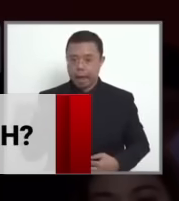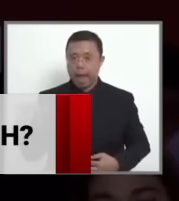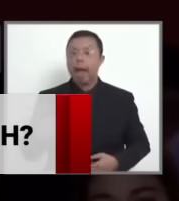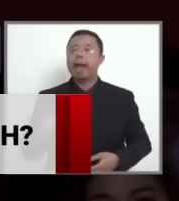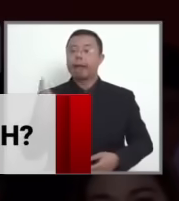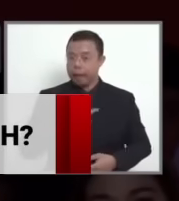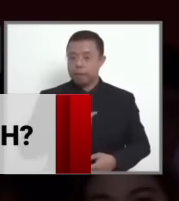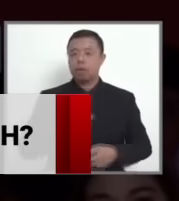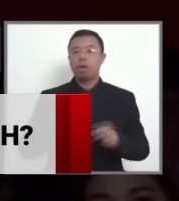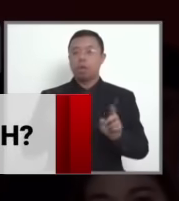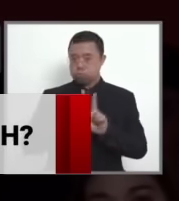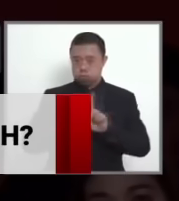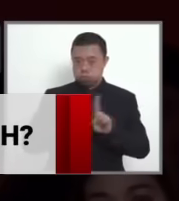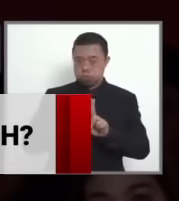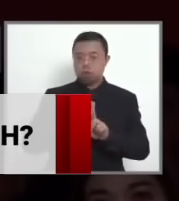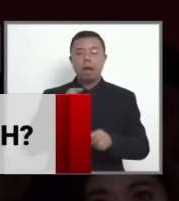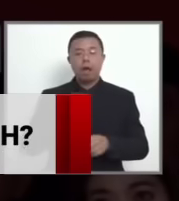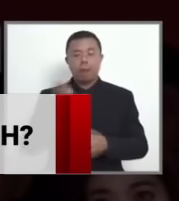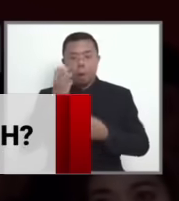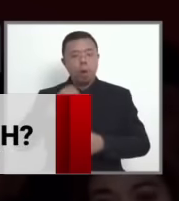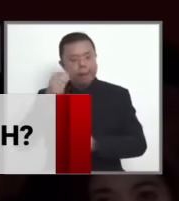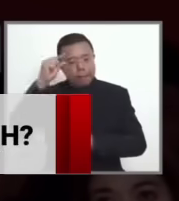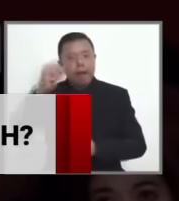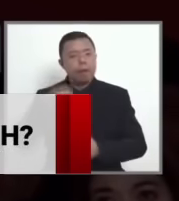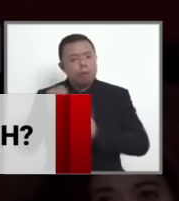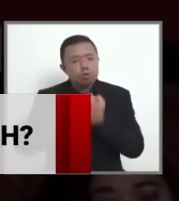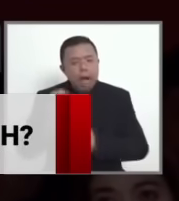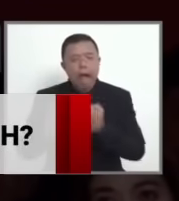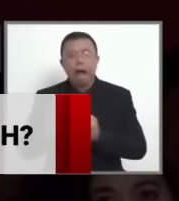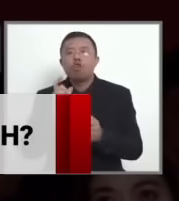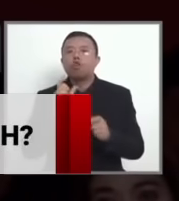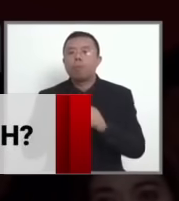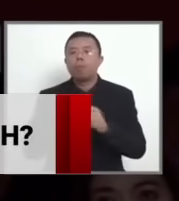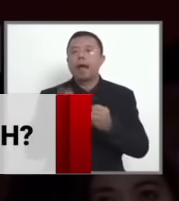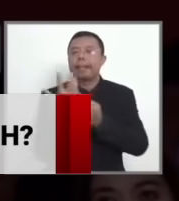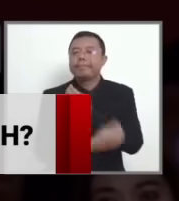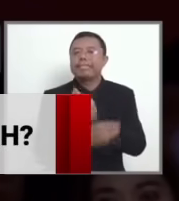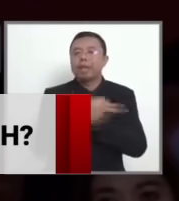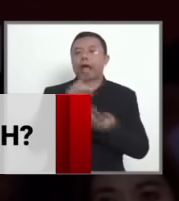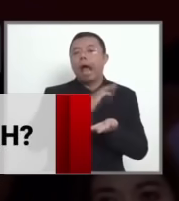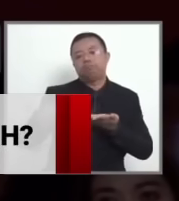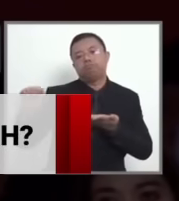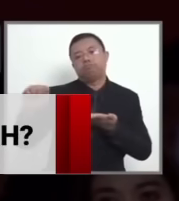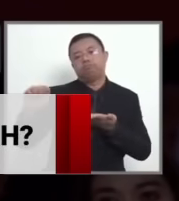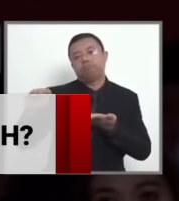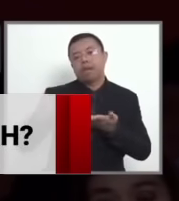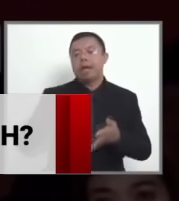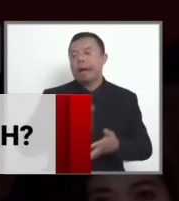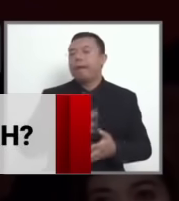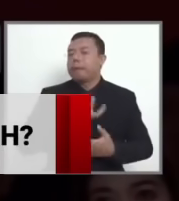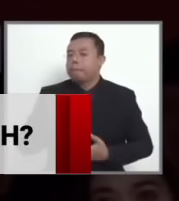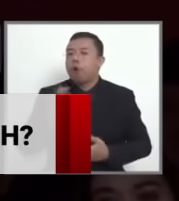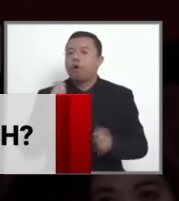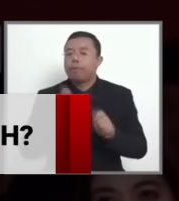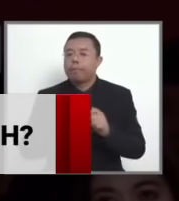Kami berjuang bertekad menghilangkan kemiskinan dari Indonesia. Kami bertekad